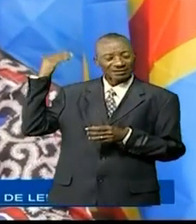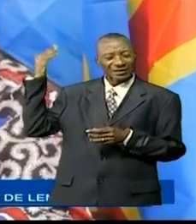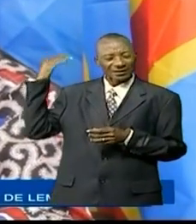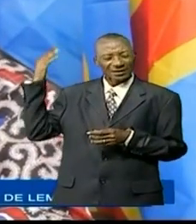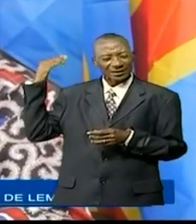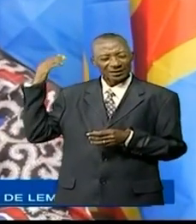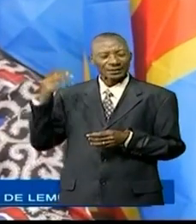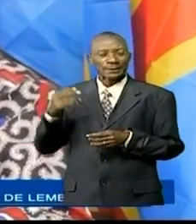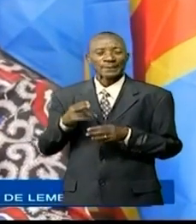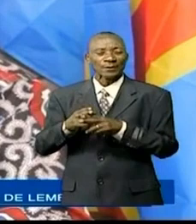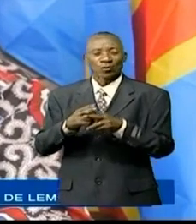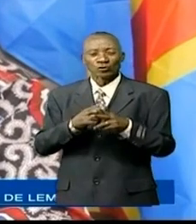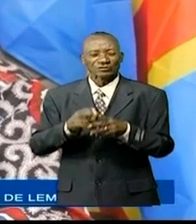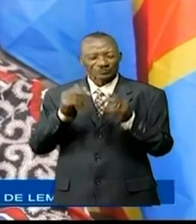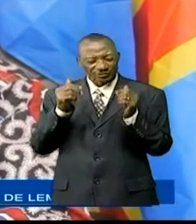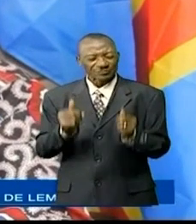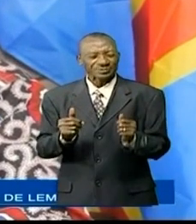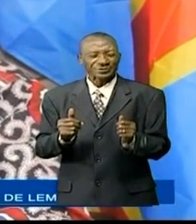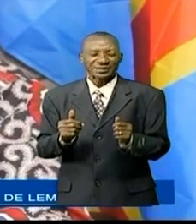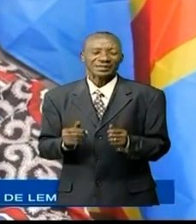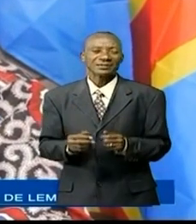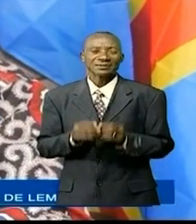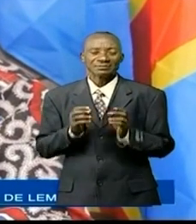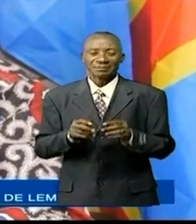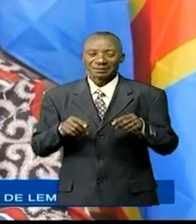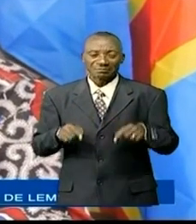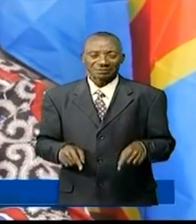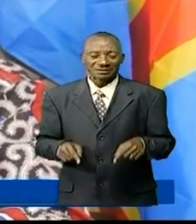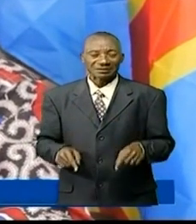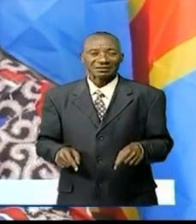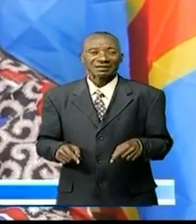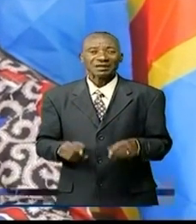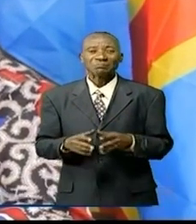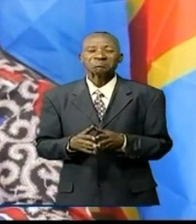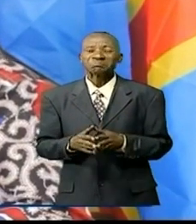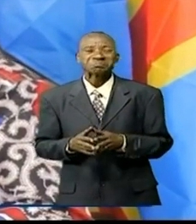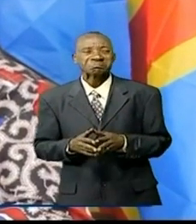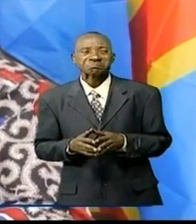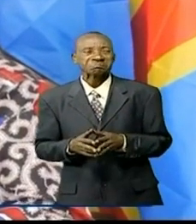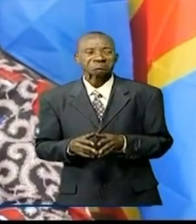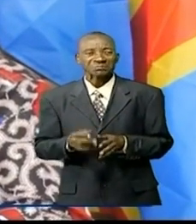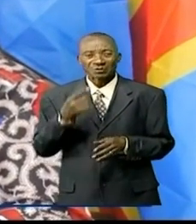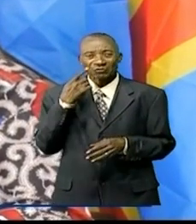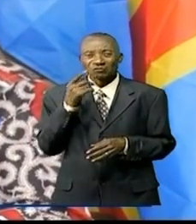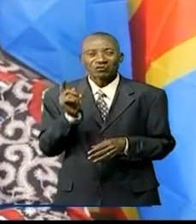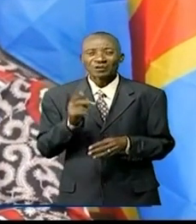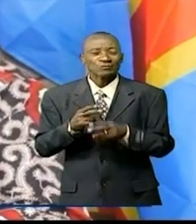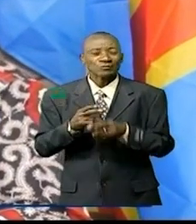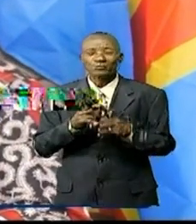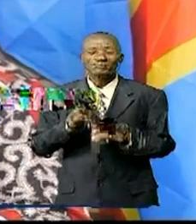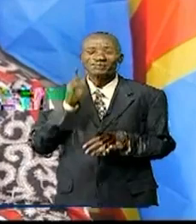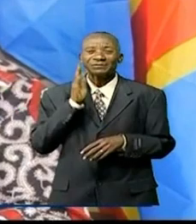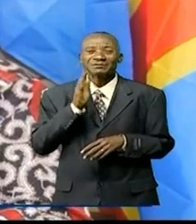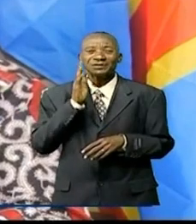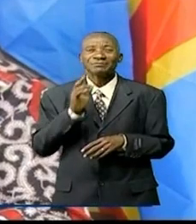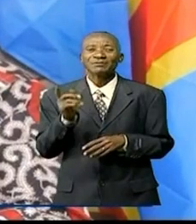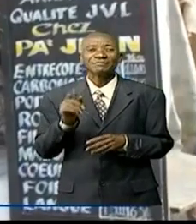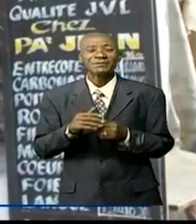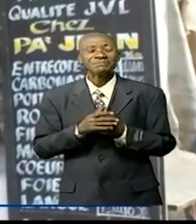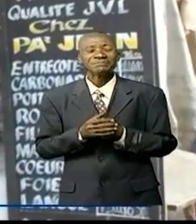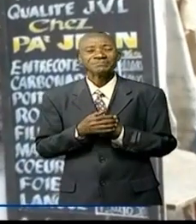faire ce travail. Aujourd'hui, nous avons un effectif restreint qui ne nous permet pas d'être partout et au même